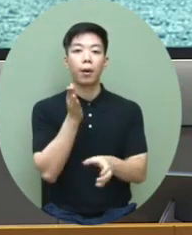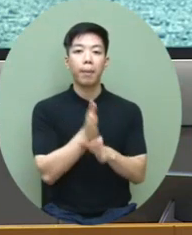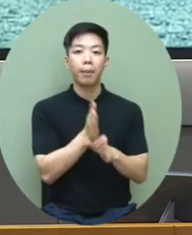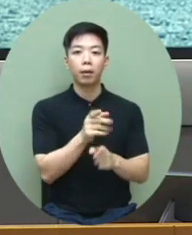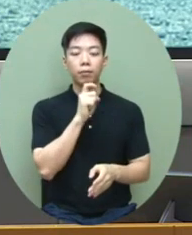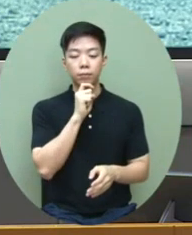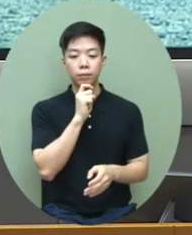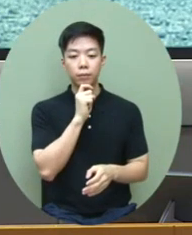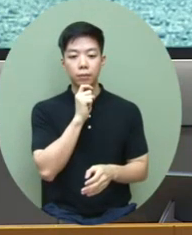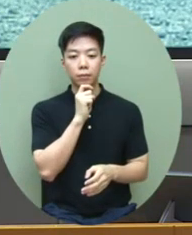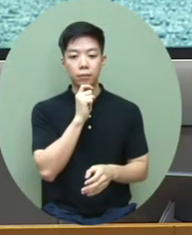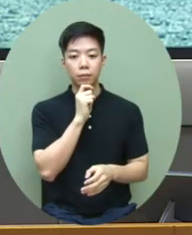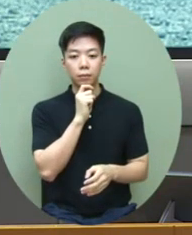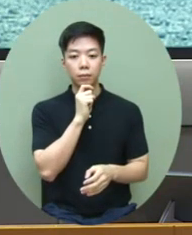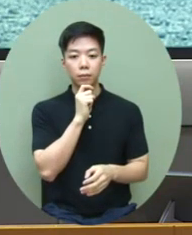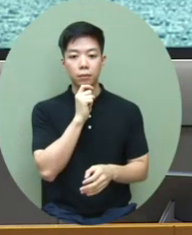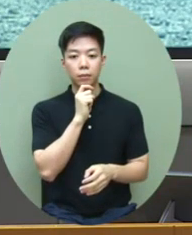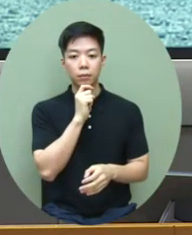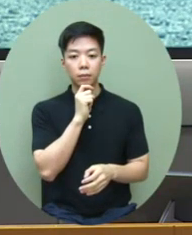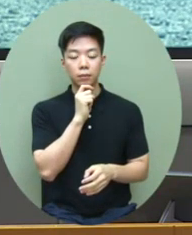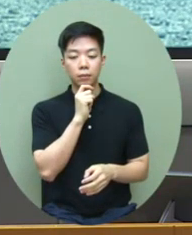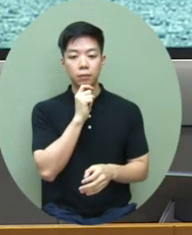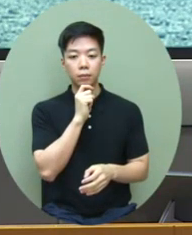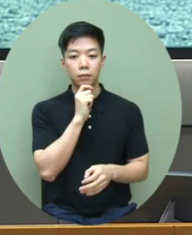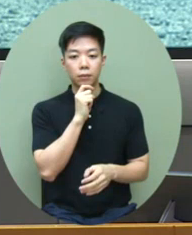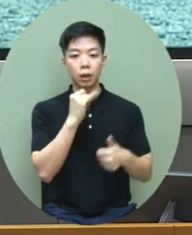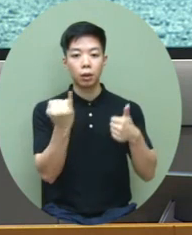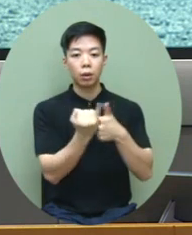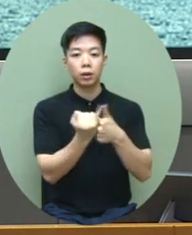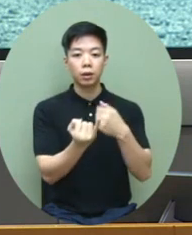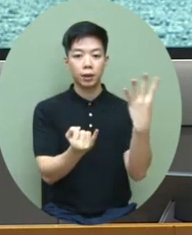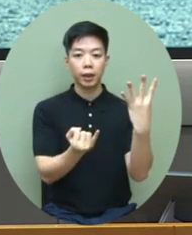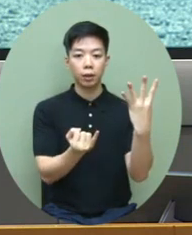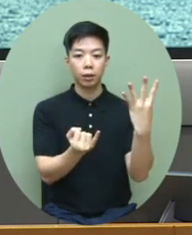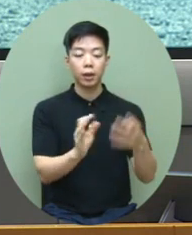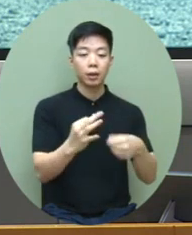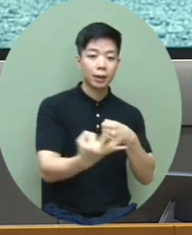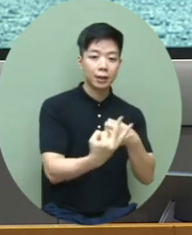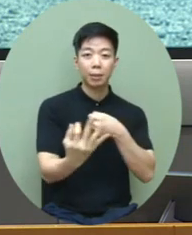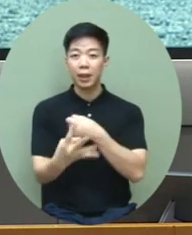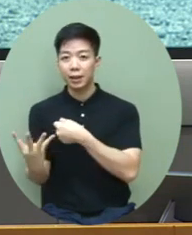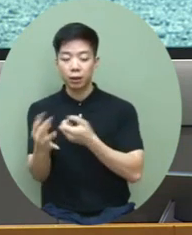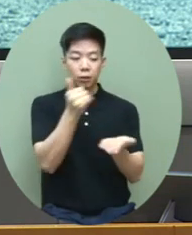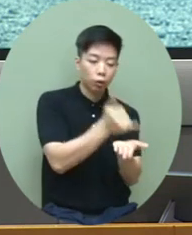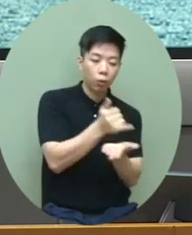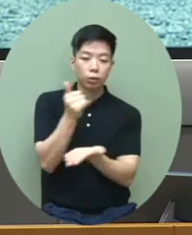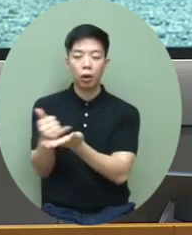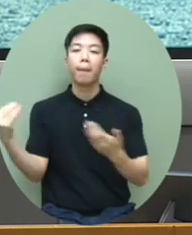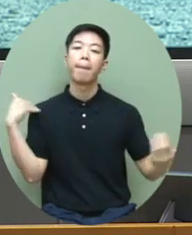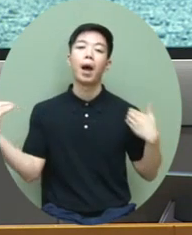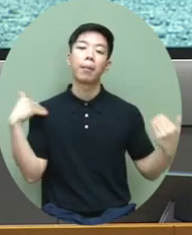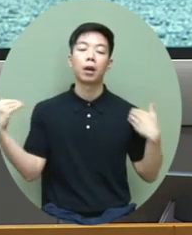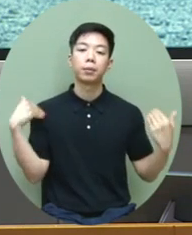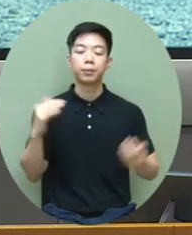四個學生呢，就是有搭第四號巴士，又有搭三號巴士了，同埋其中有兩個學生